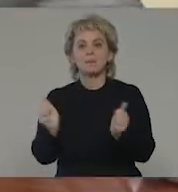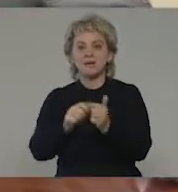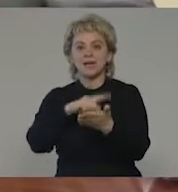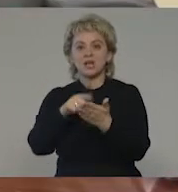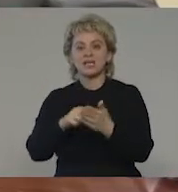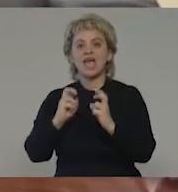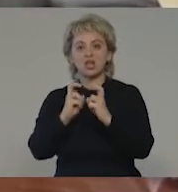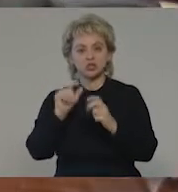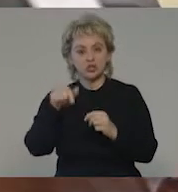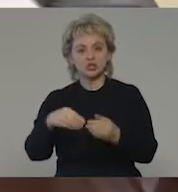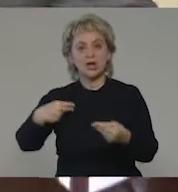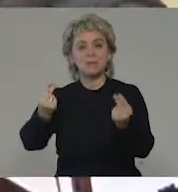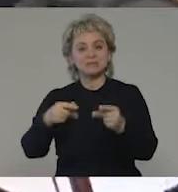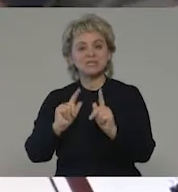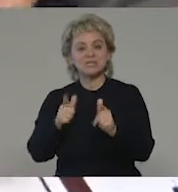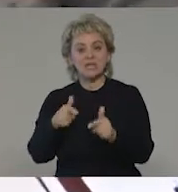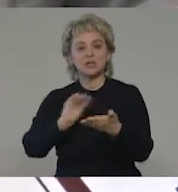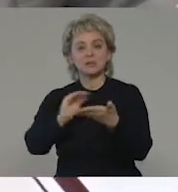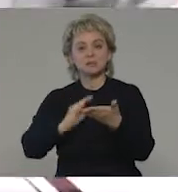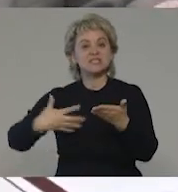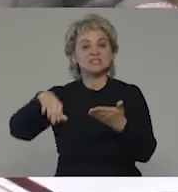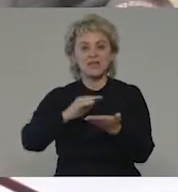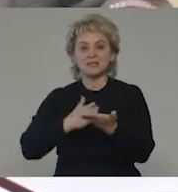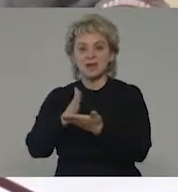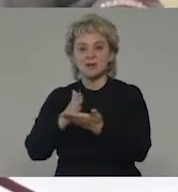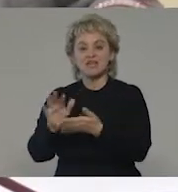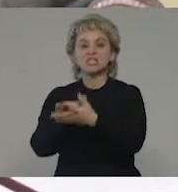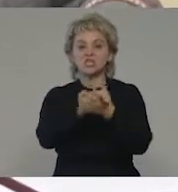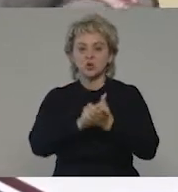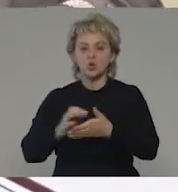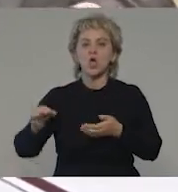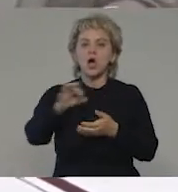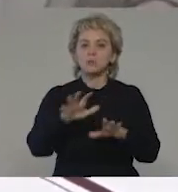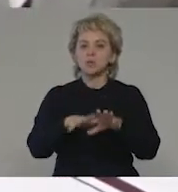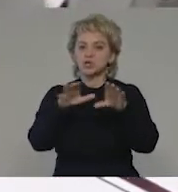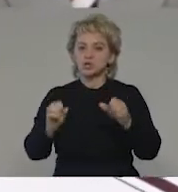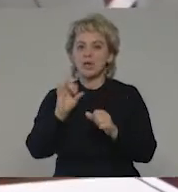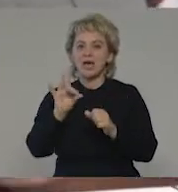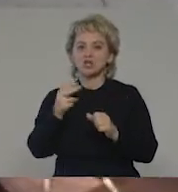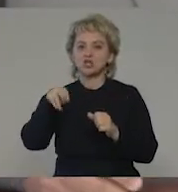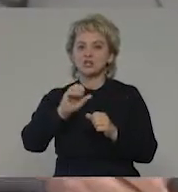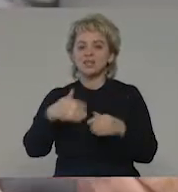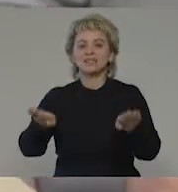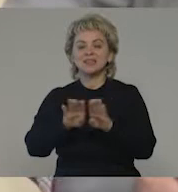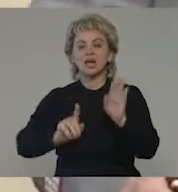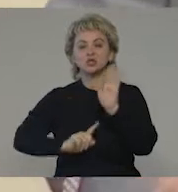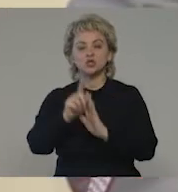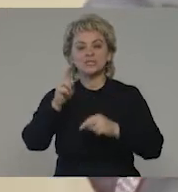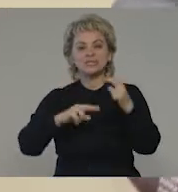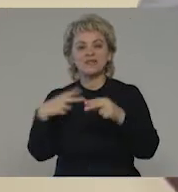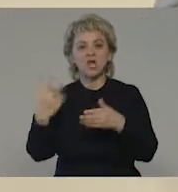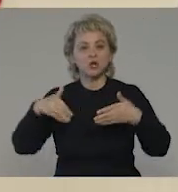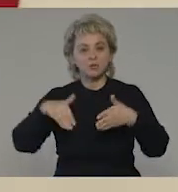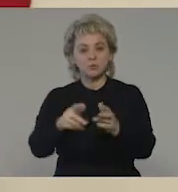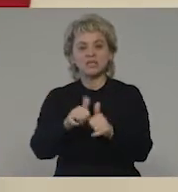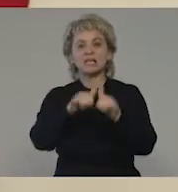электрички. В подписанном соглашении прописаны все направления сотрудничества областного правительства и РЖД. Так уже началось строительство вторых путей